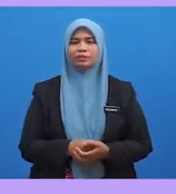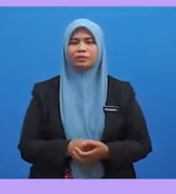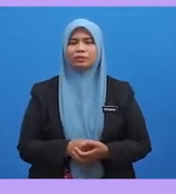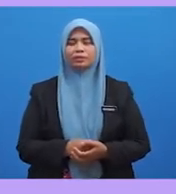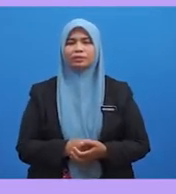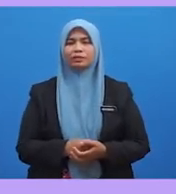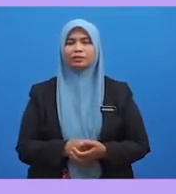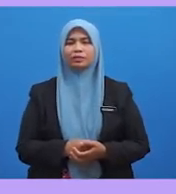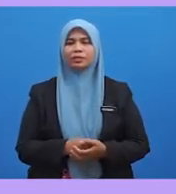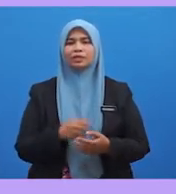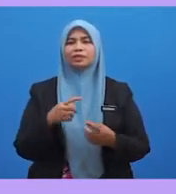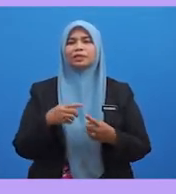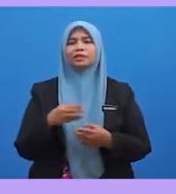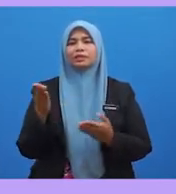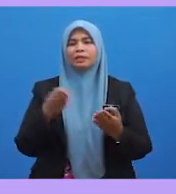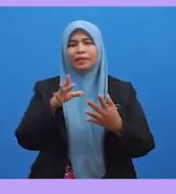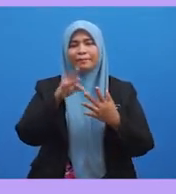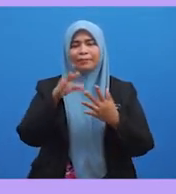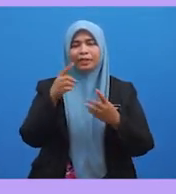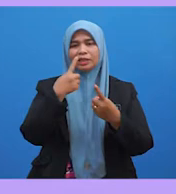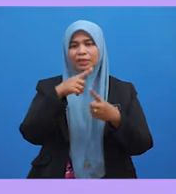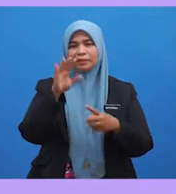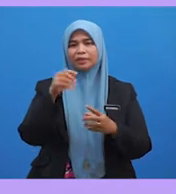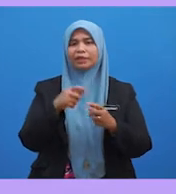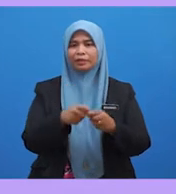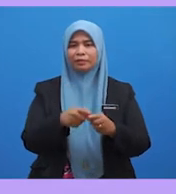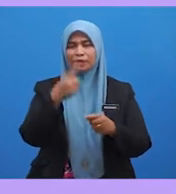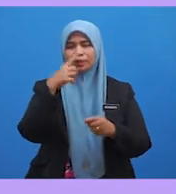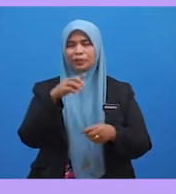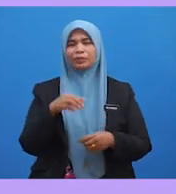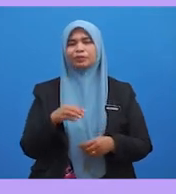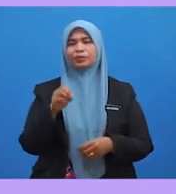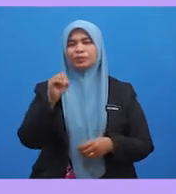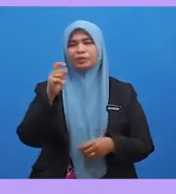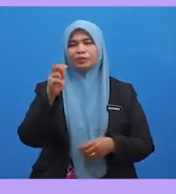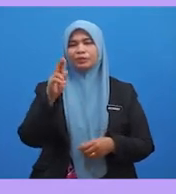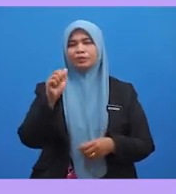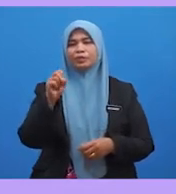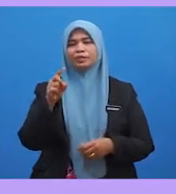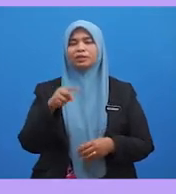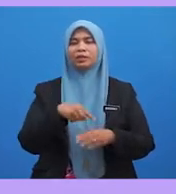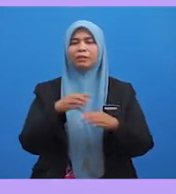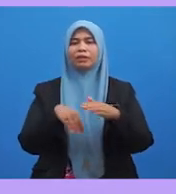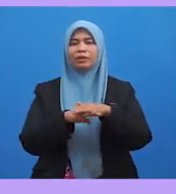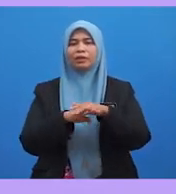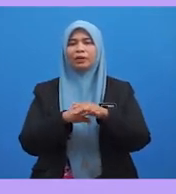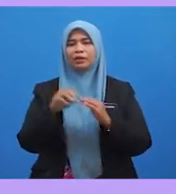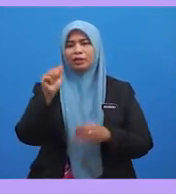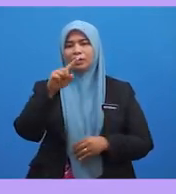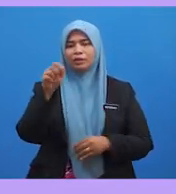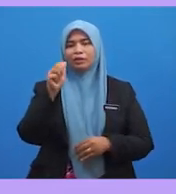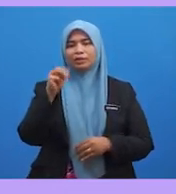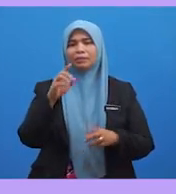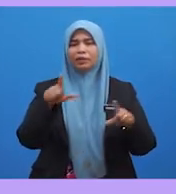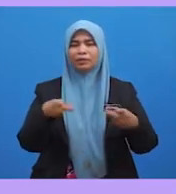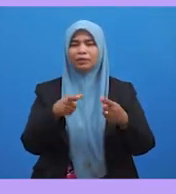sila pilih jawapan yang tepat untuk situasi di bawah. Azam